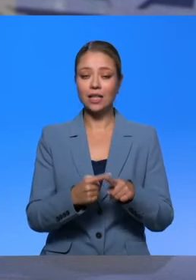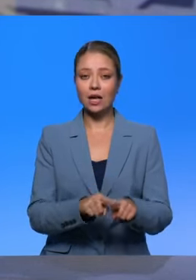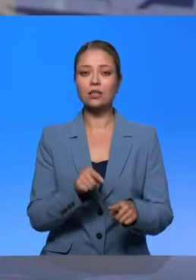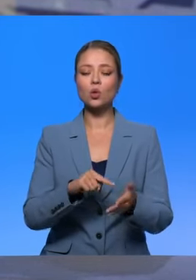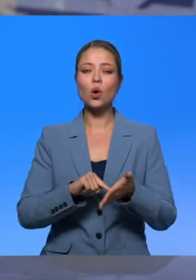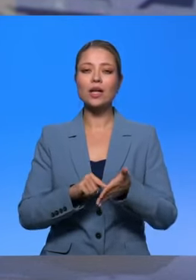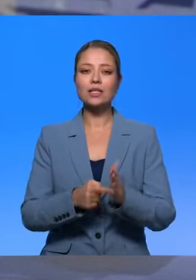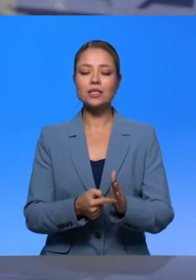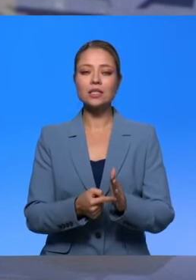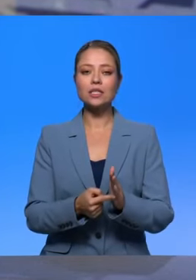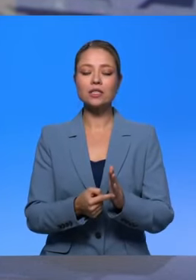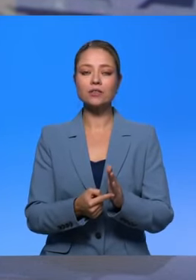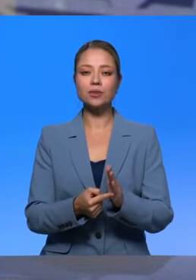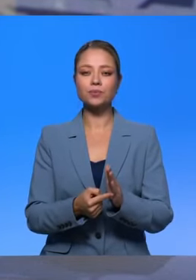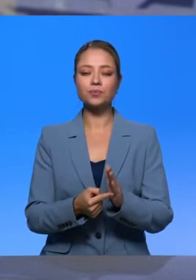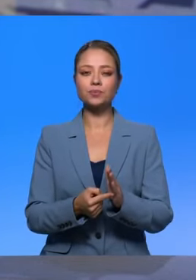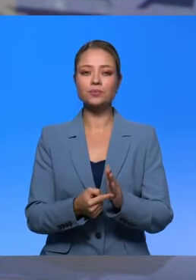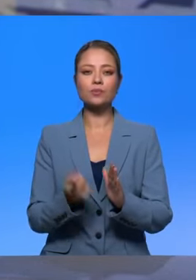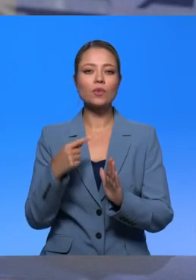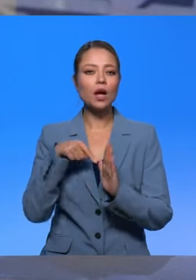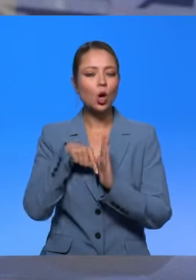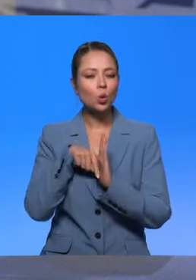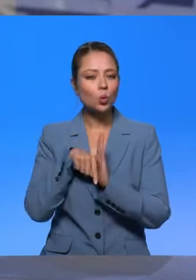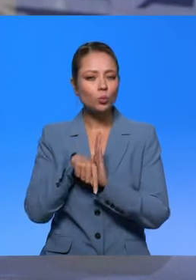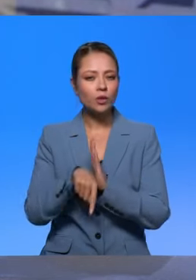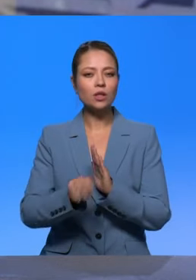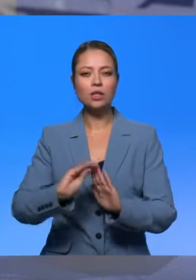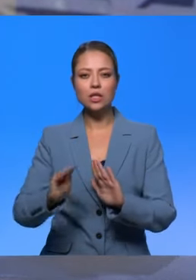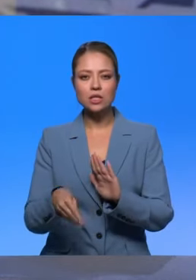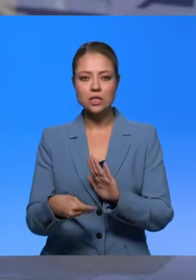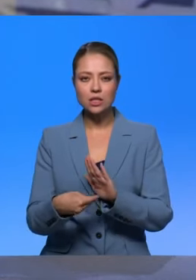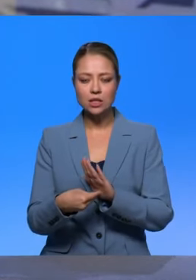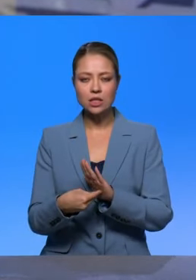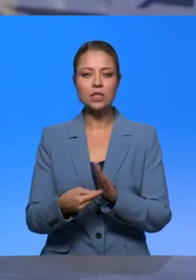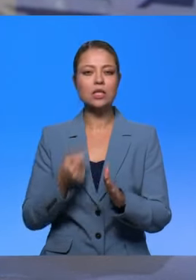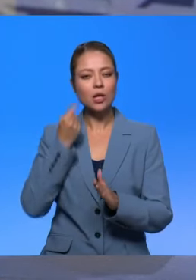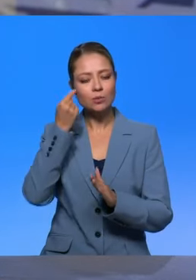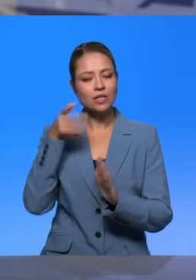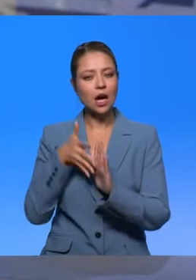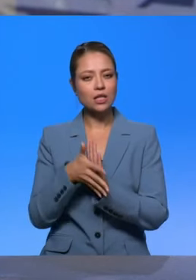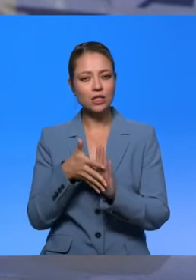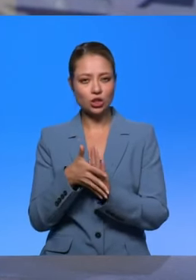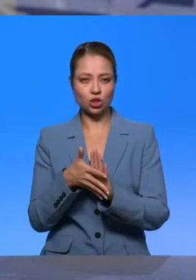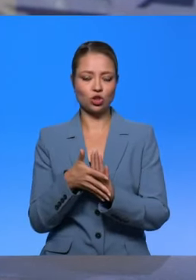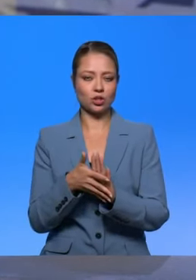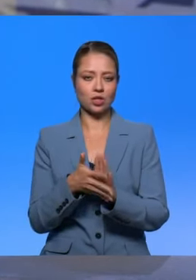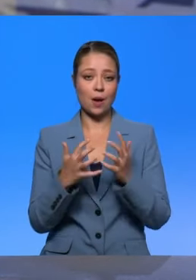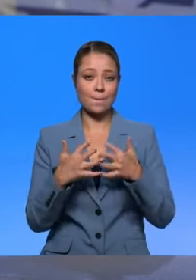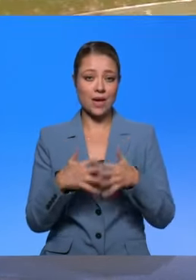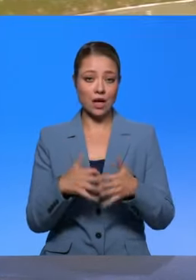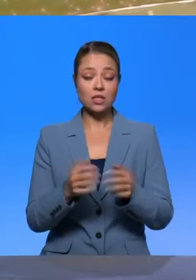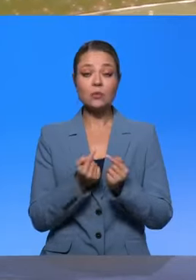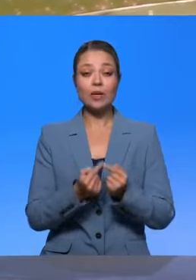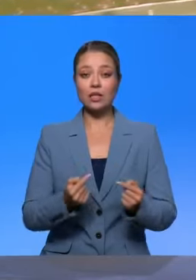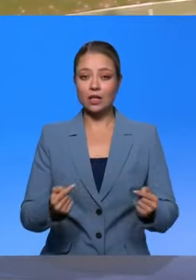на глубинные тектонические всякие вот психоаналитические механизмы и так далее. Если